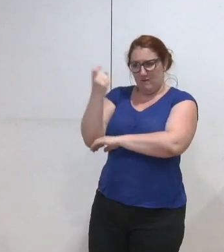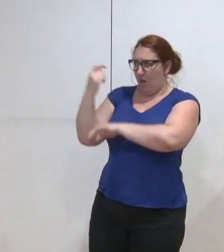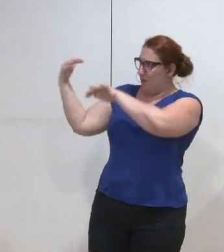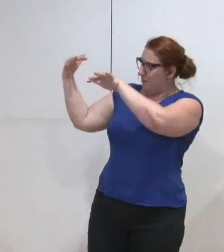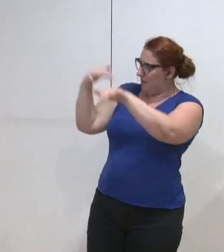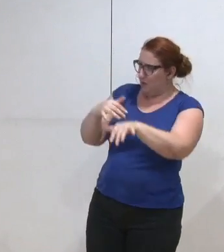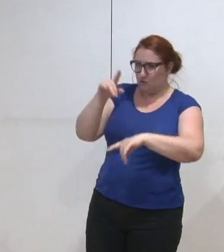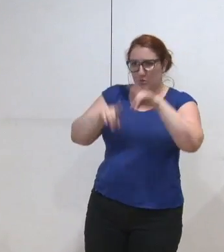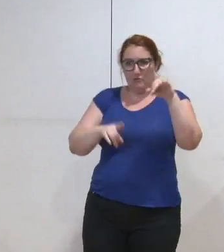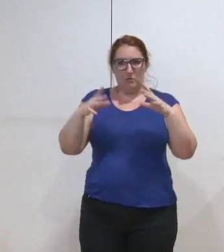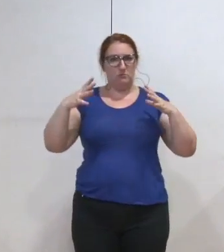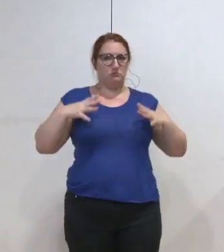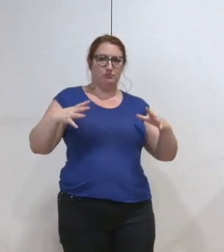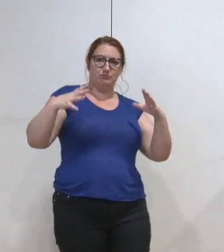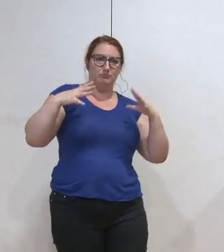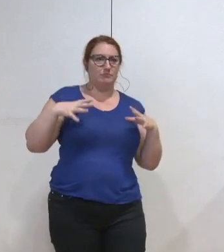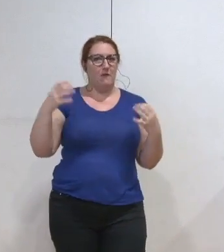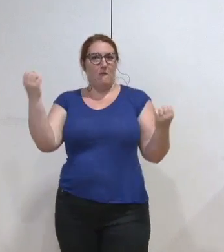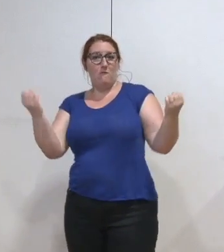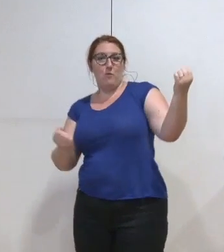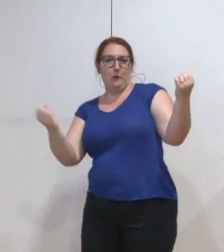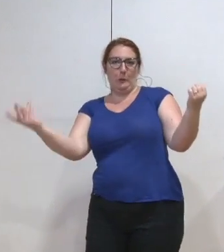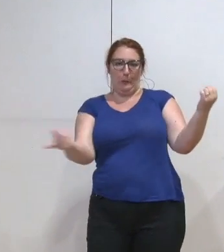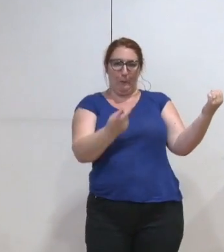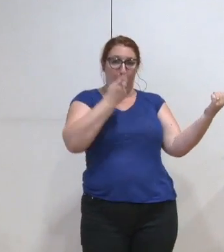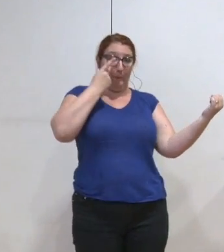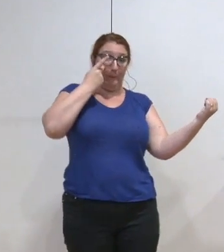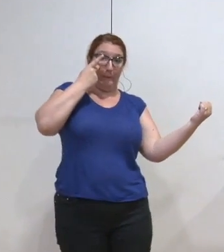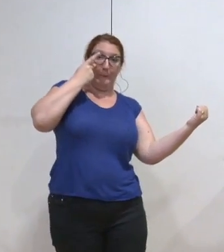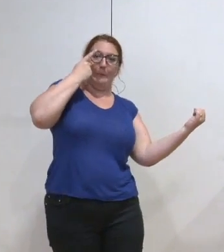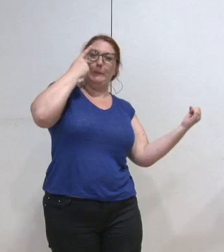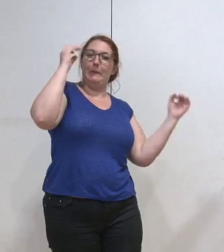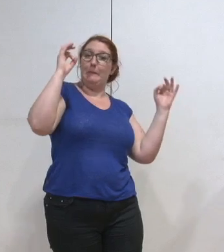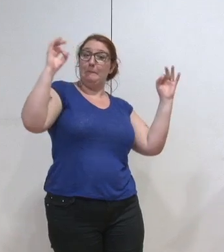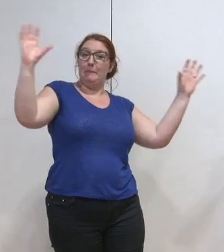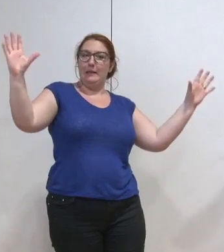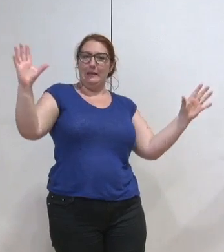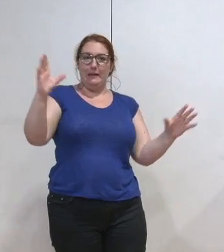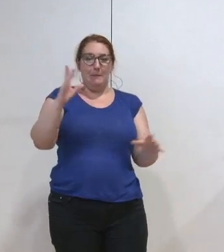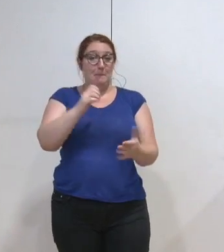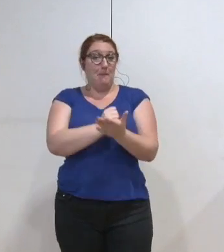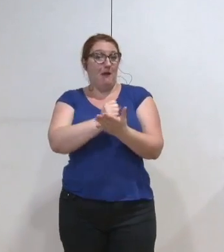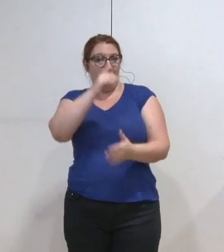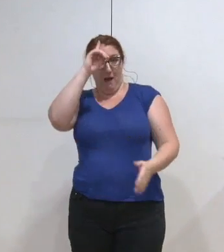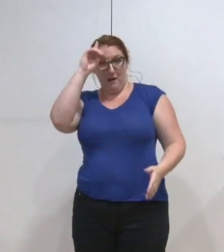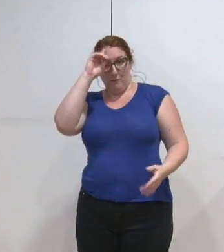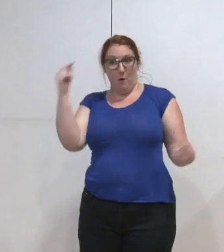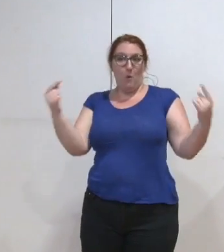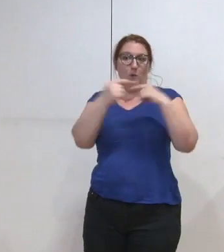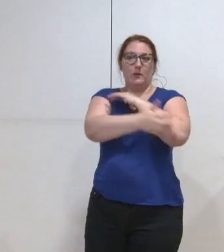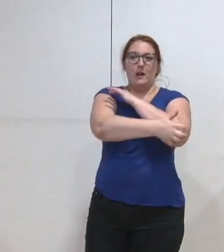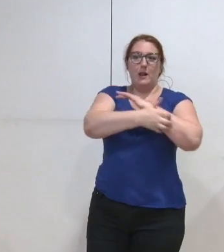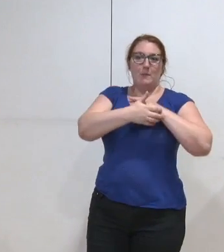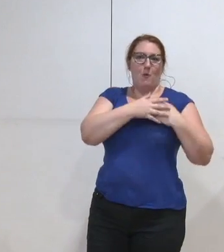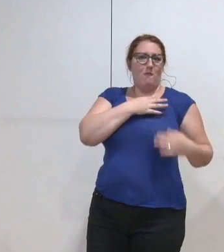baladent dans des voitures à faire pâir d'envie tous les constructeurs allemands alors que de pauvres français parce que malheureusement il faut le dire